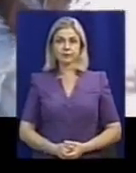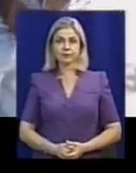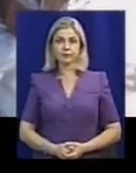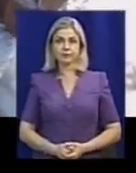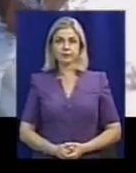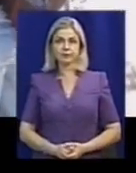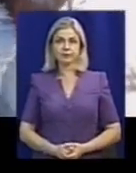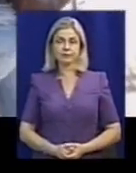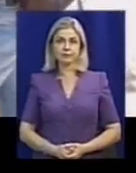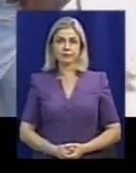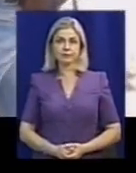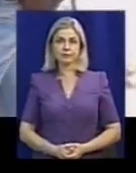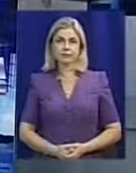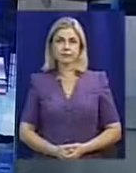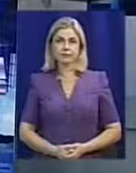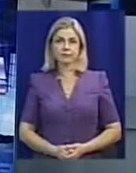новини Миколаївщини.